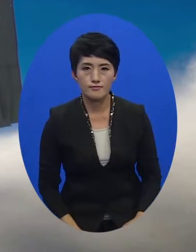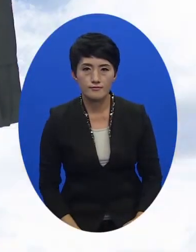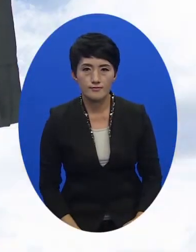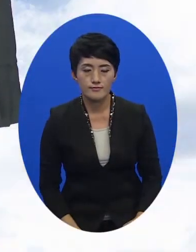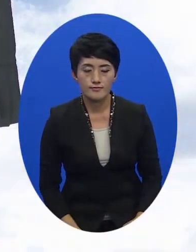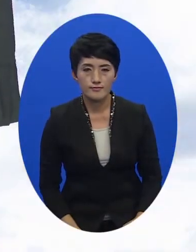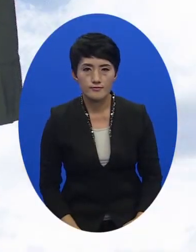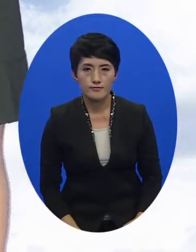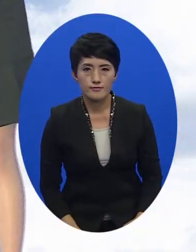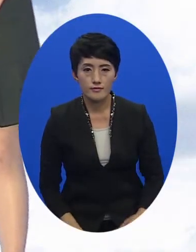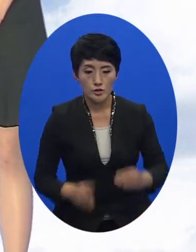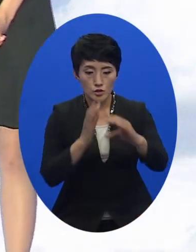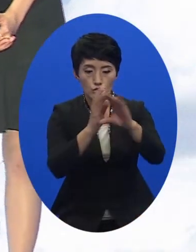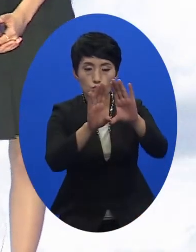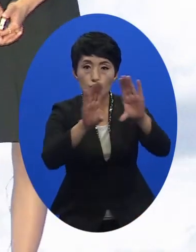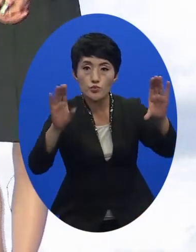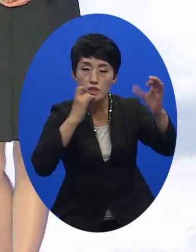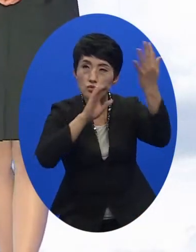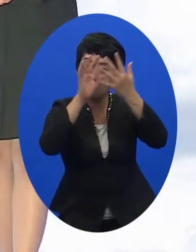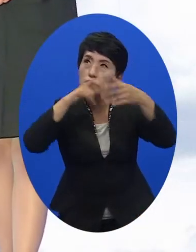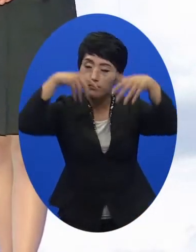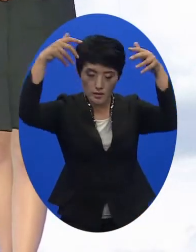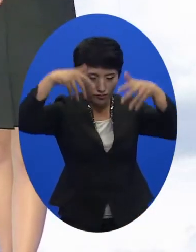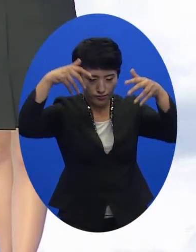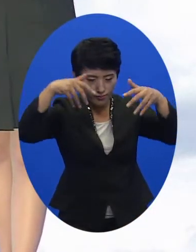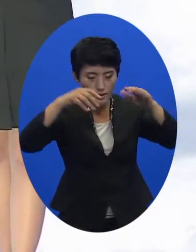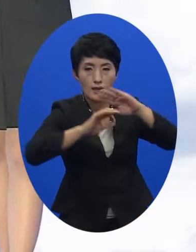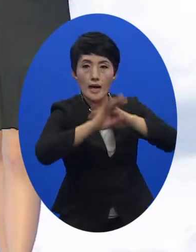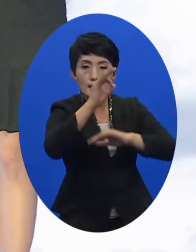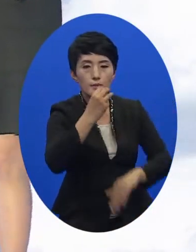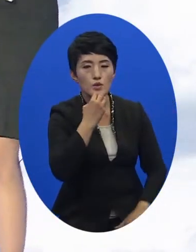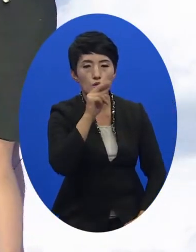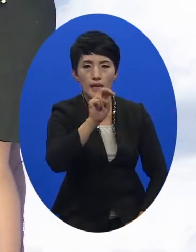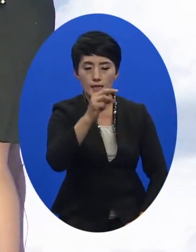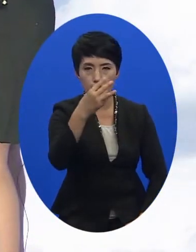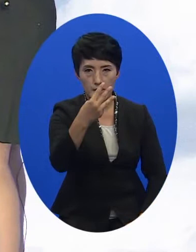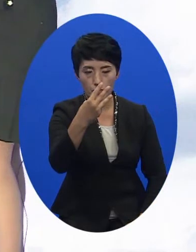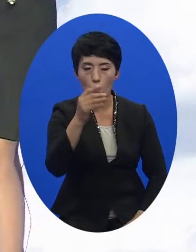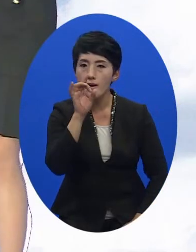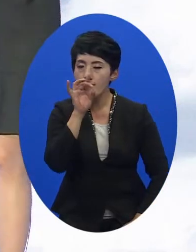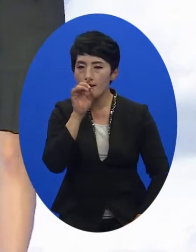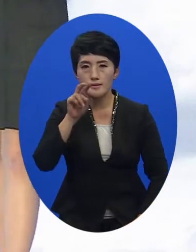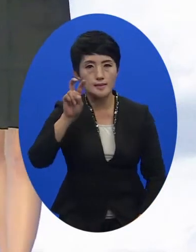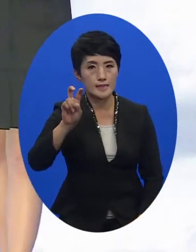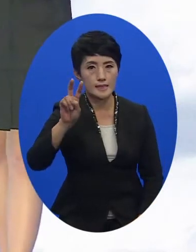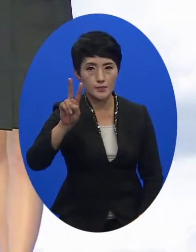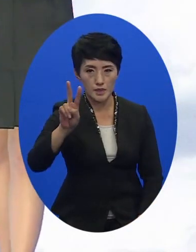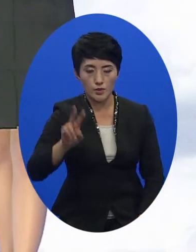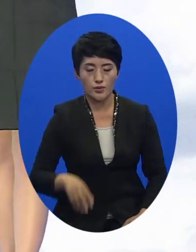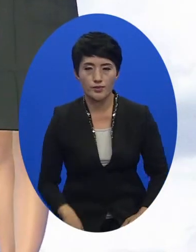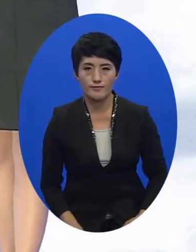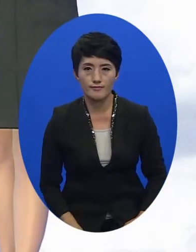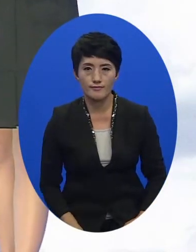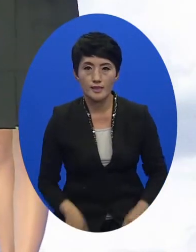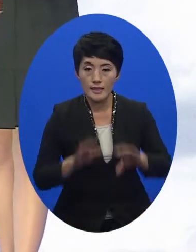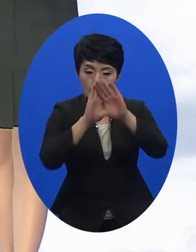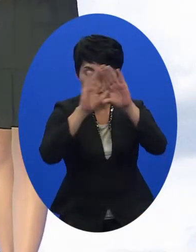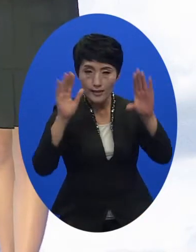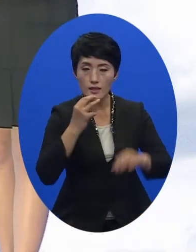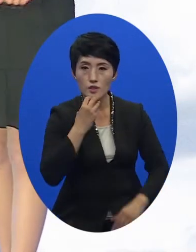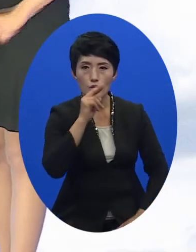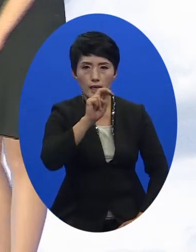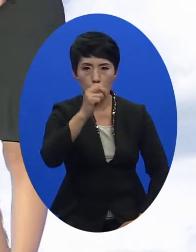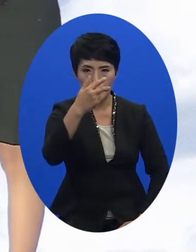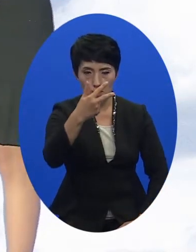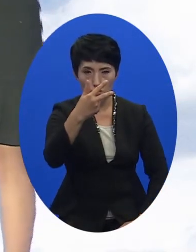받겠습니다. 중부지방은 흐리고 비가 오겠고요. 아침에 서울 23도, 강릉 22도 등으로 시작해